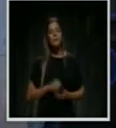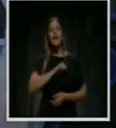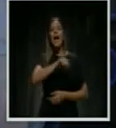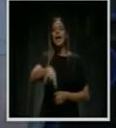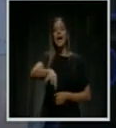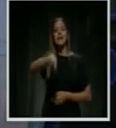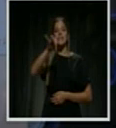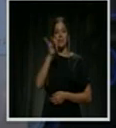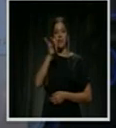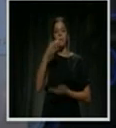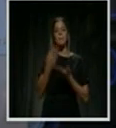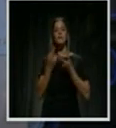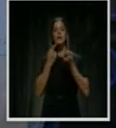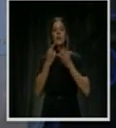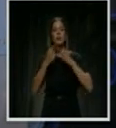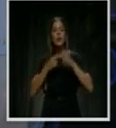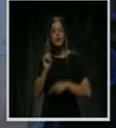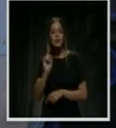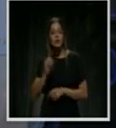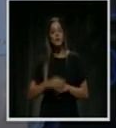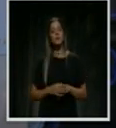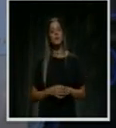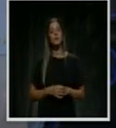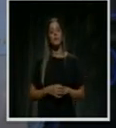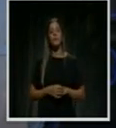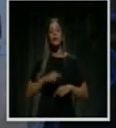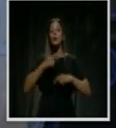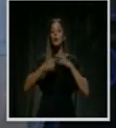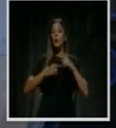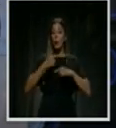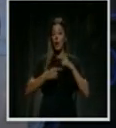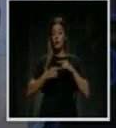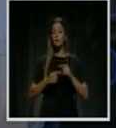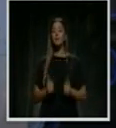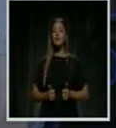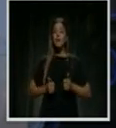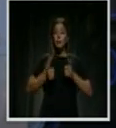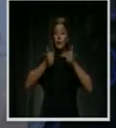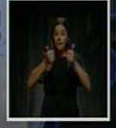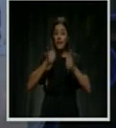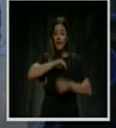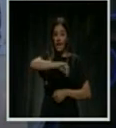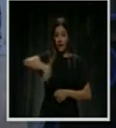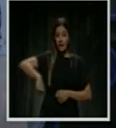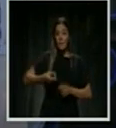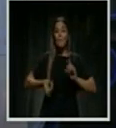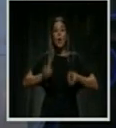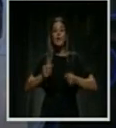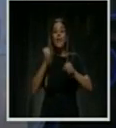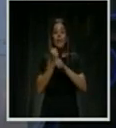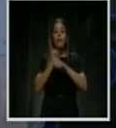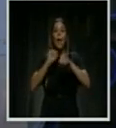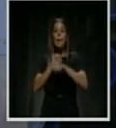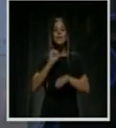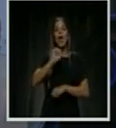nitkellmu dwar l-importanza illi fil-politika aħna naħdmu għalik. Kemm il-Prim Ministru